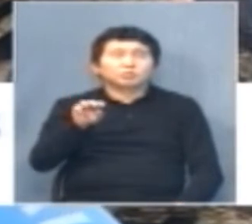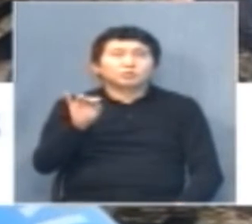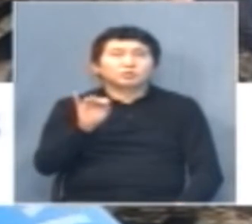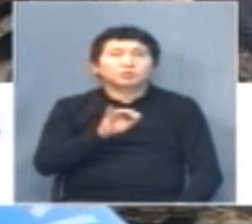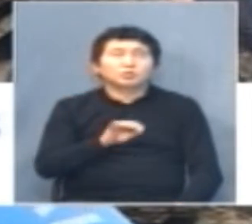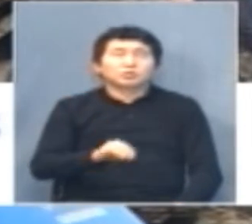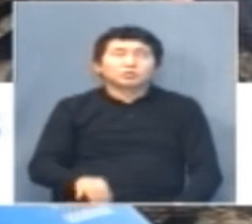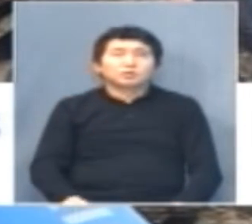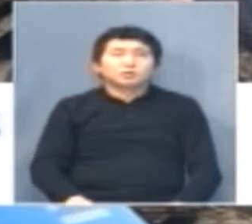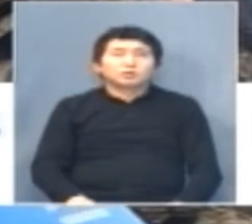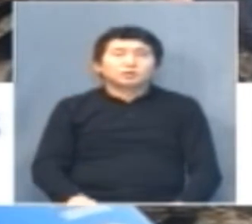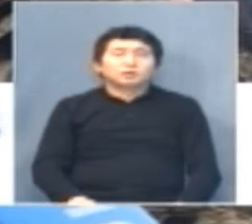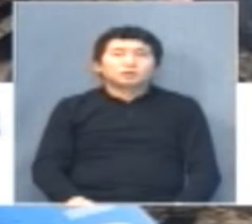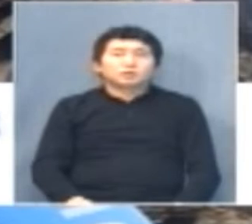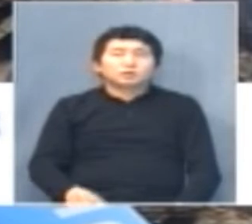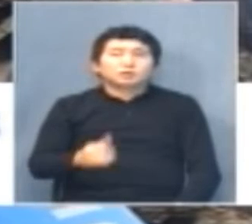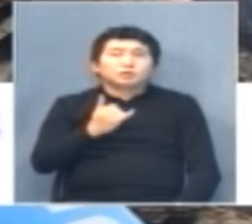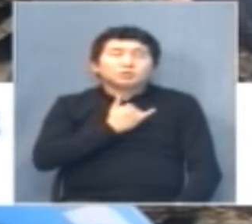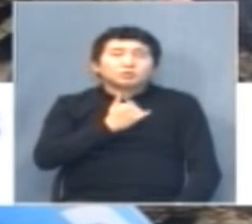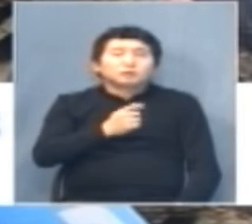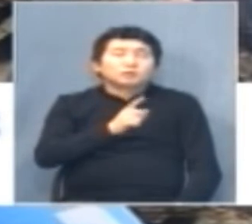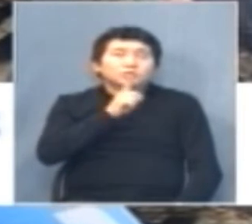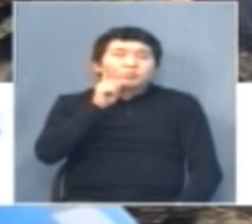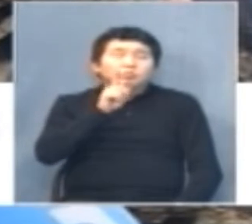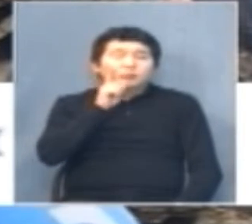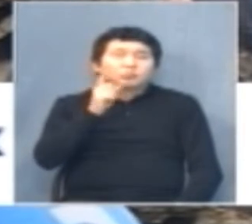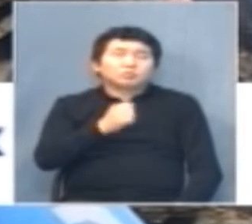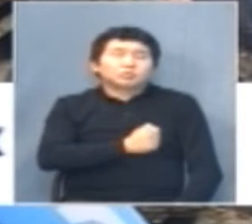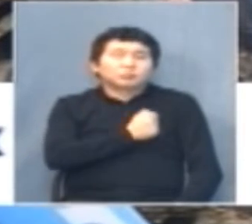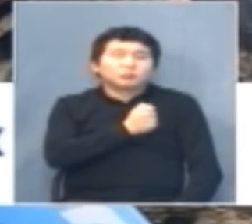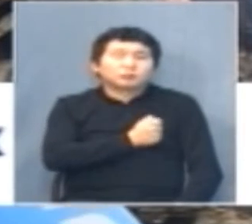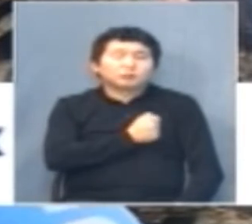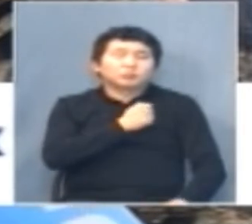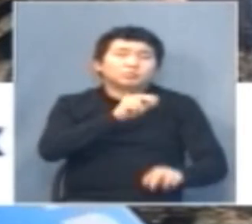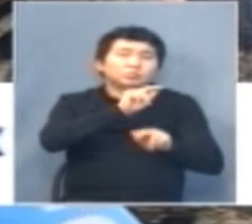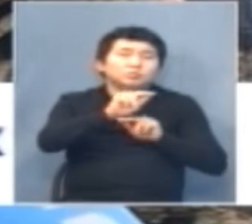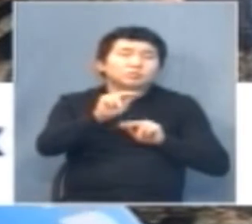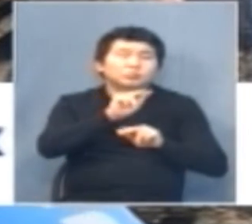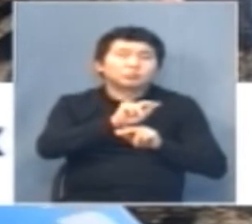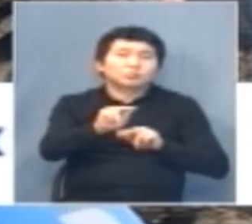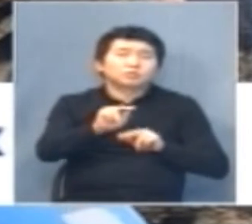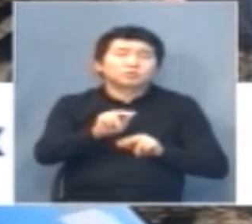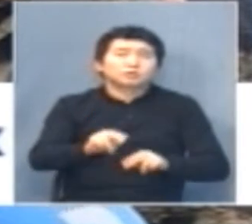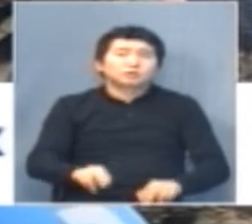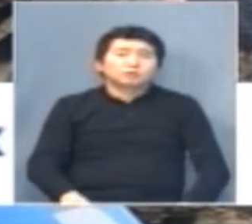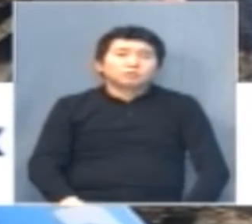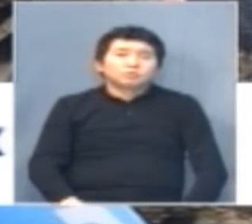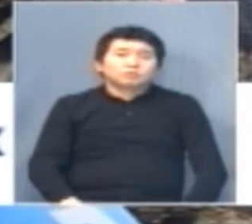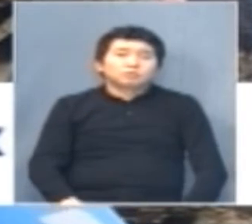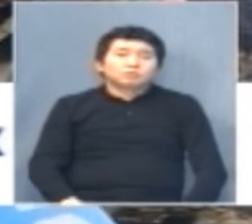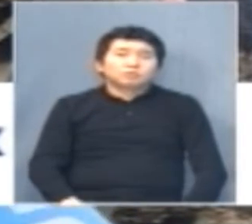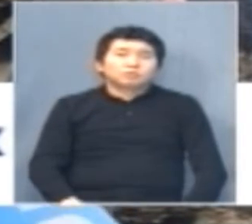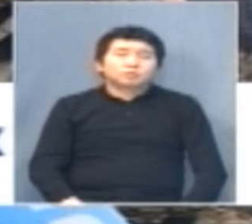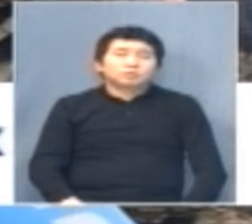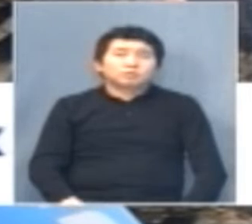В настоящее время у нас служат молодые бойцы. Мы повышаем у них интерес к военной жизни, адаптируем к повседневной военной жизни. С